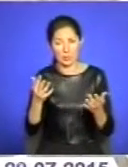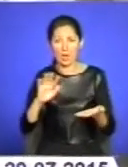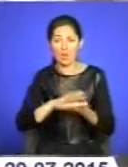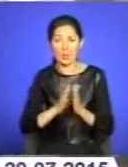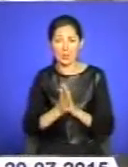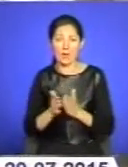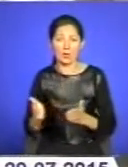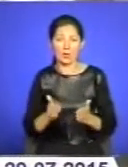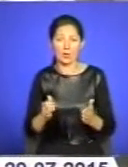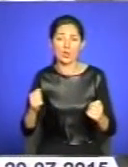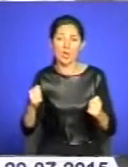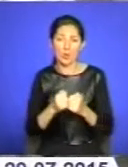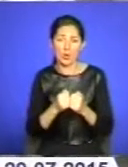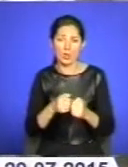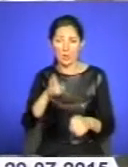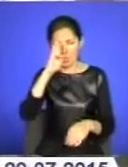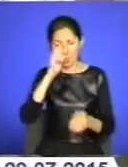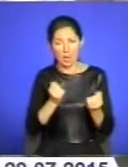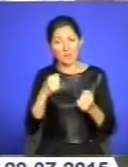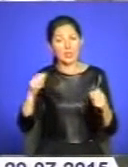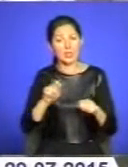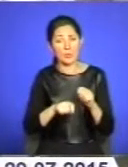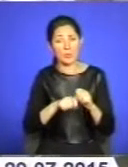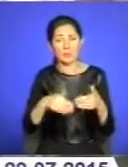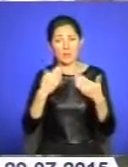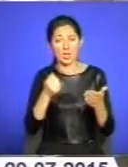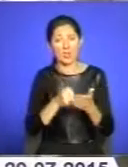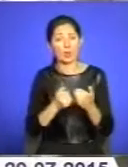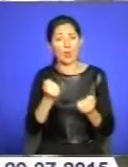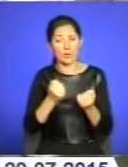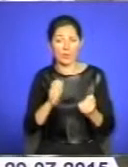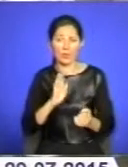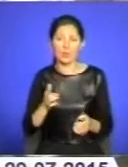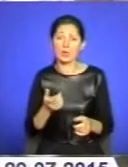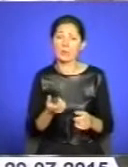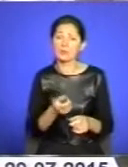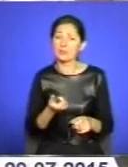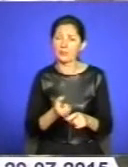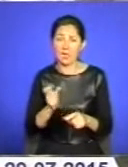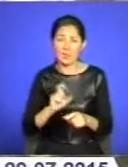пригод. Державтоінспекція звертається до водіїв бути максимально